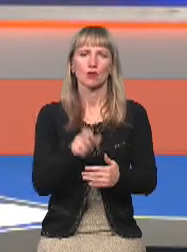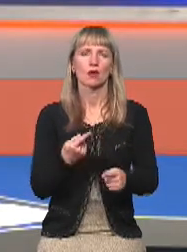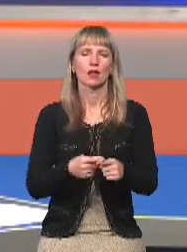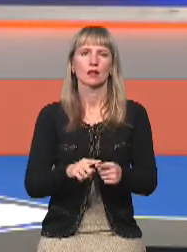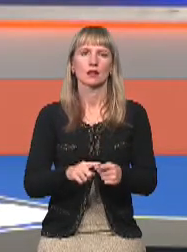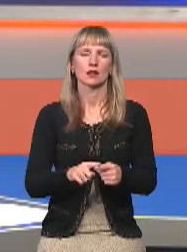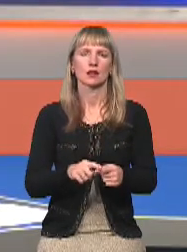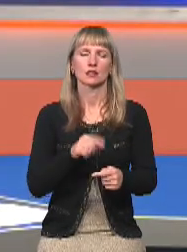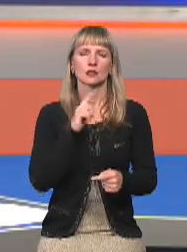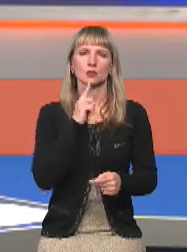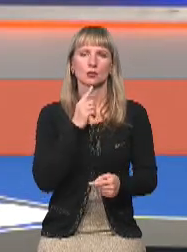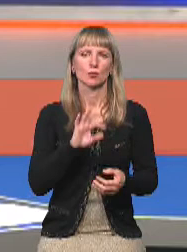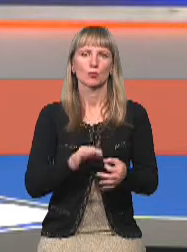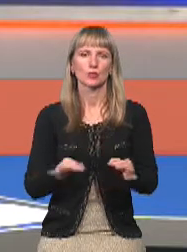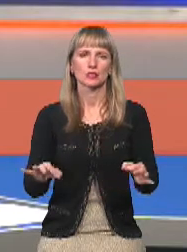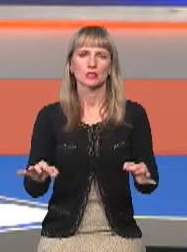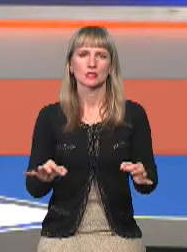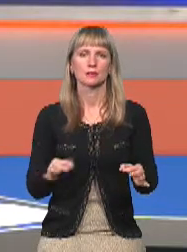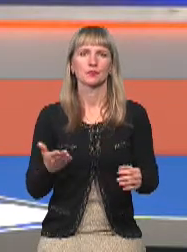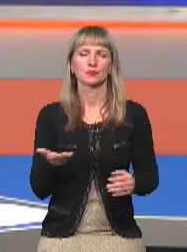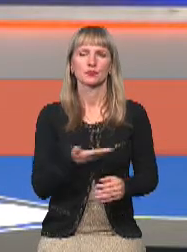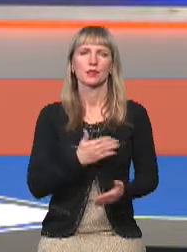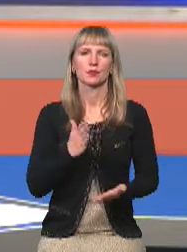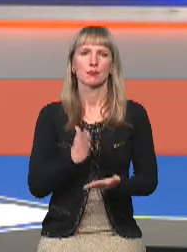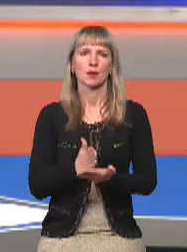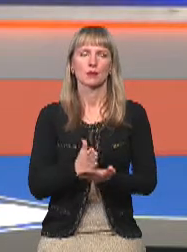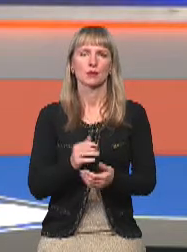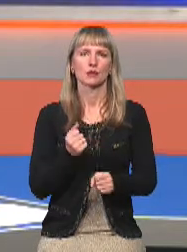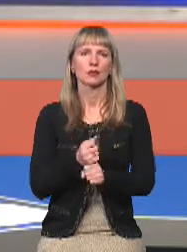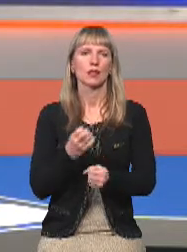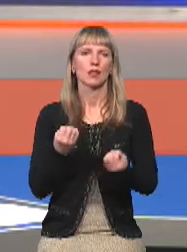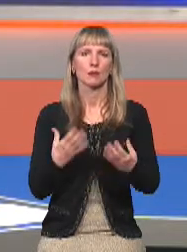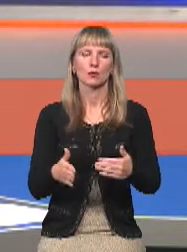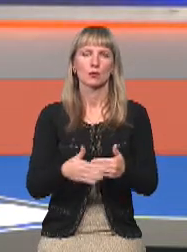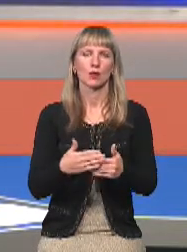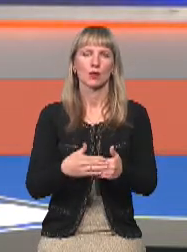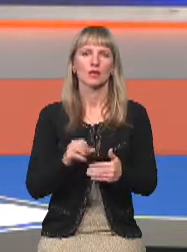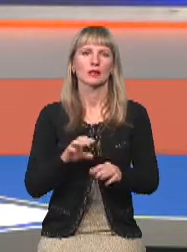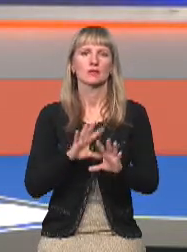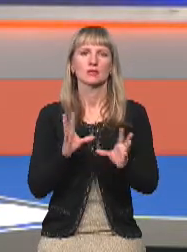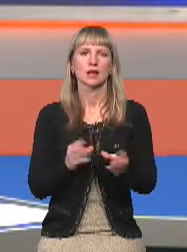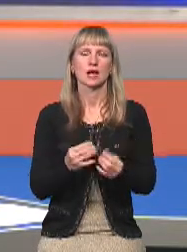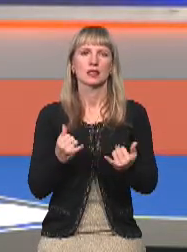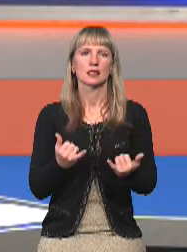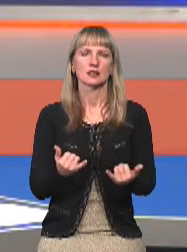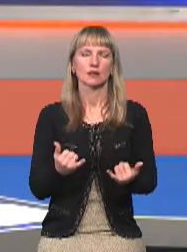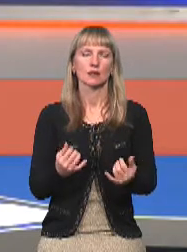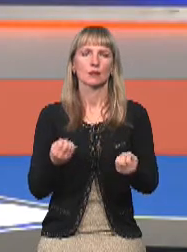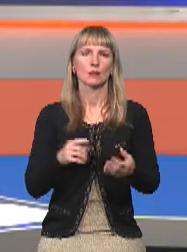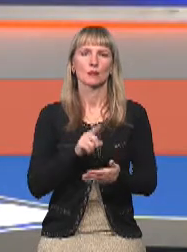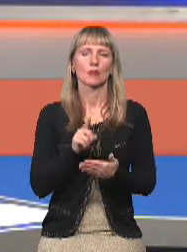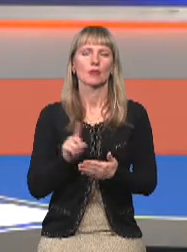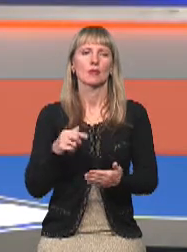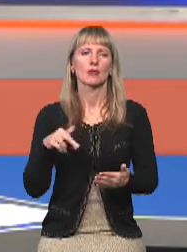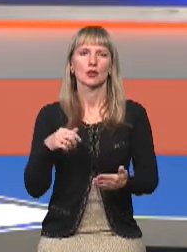найголовніше складний процес, тому що ми маємо зробити не просто покарання, і взагалі на сьогодні постає питання, що